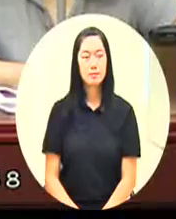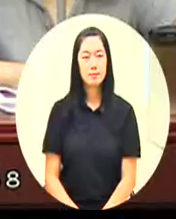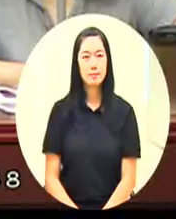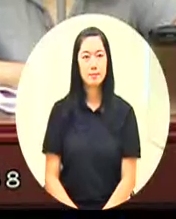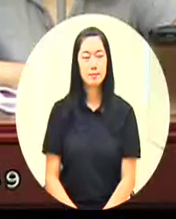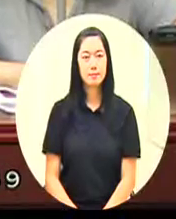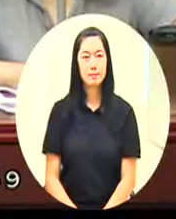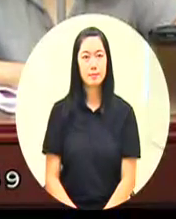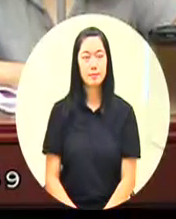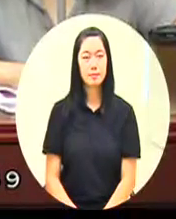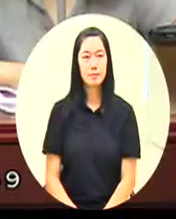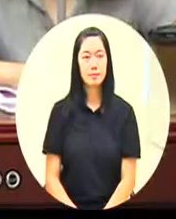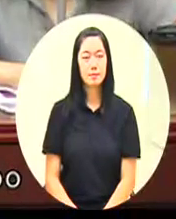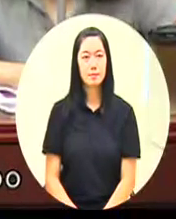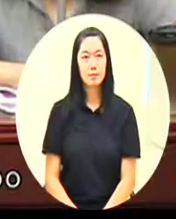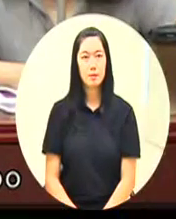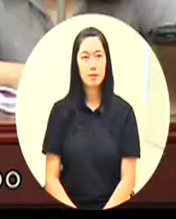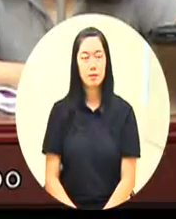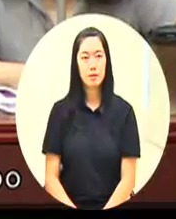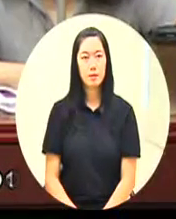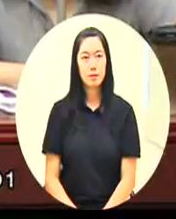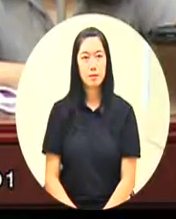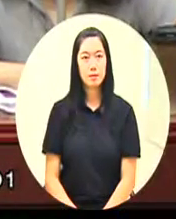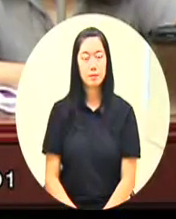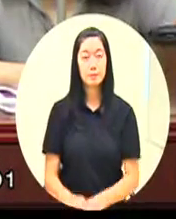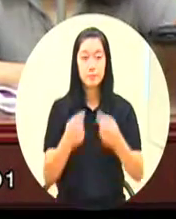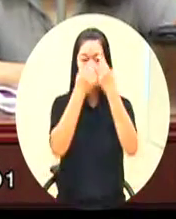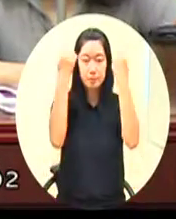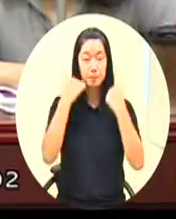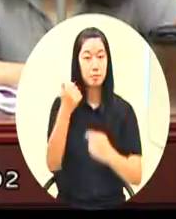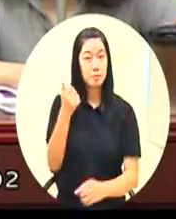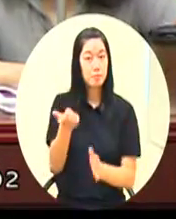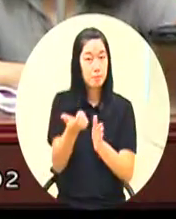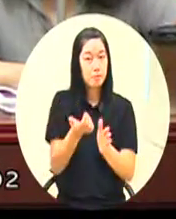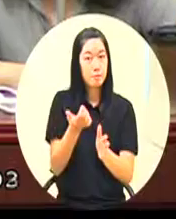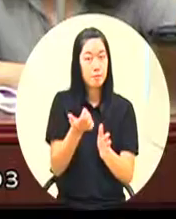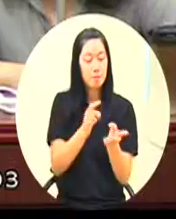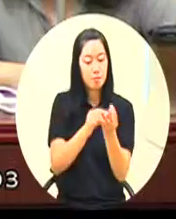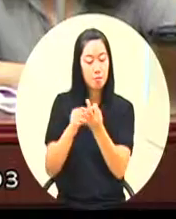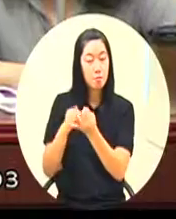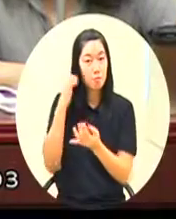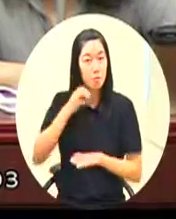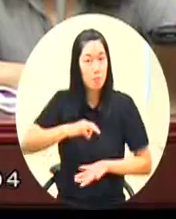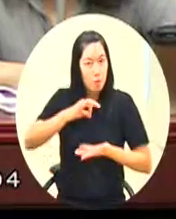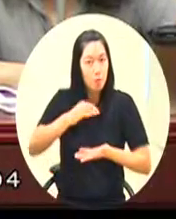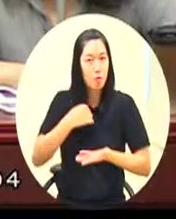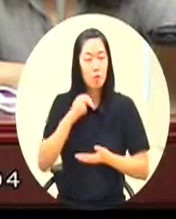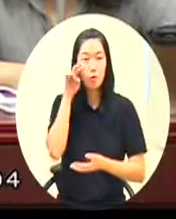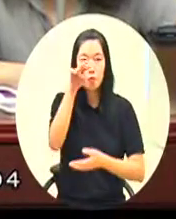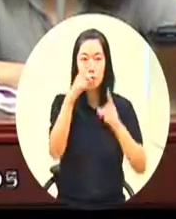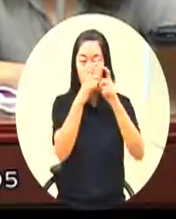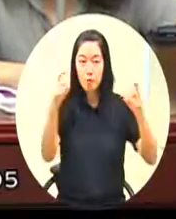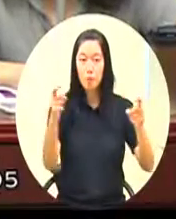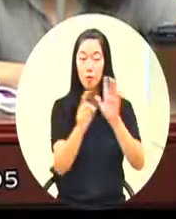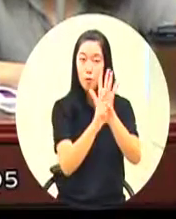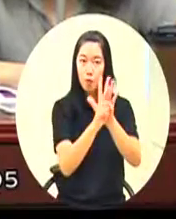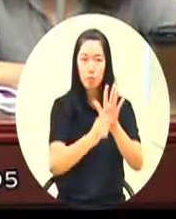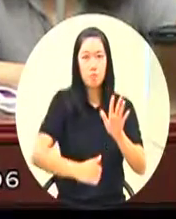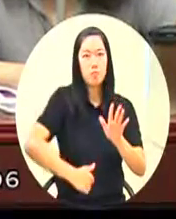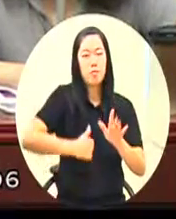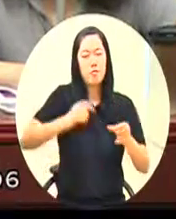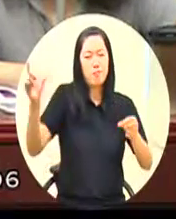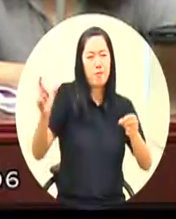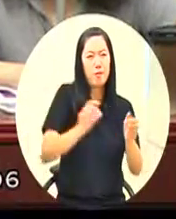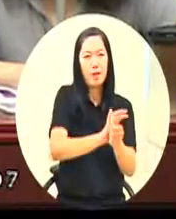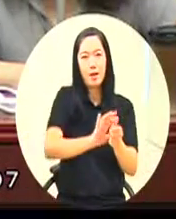好，谢谢。那周议员刚刚有关心哦，我们的建成那个演出上真的是被台风给影